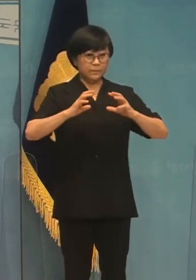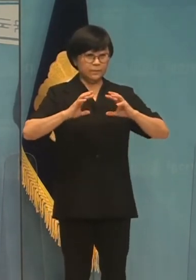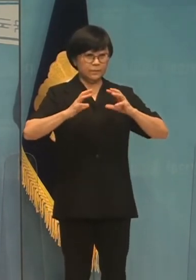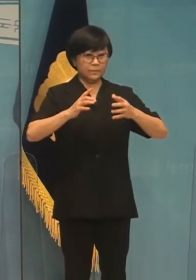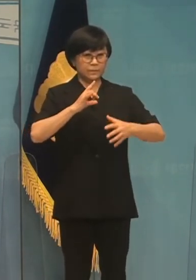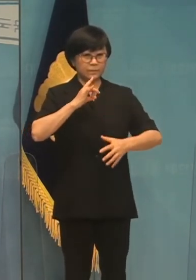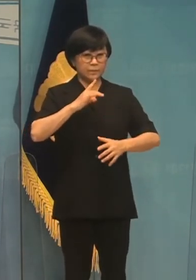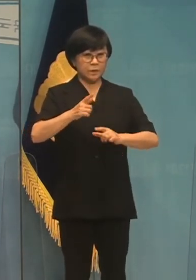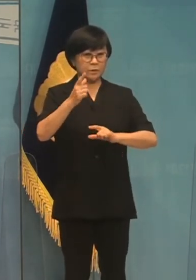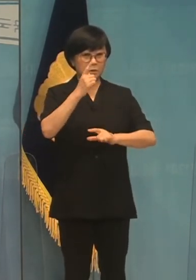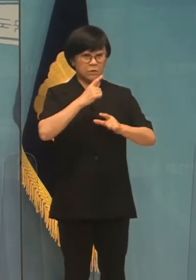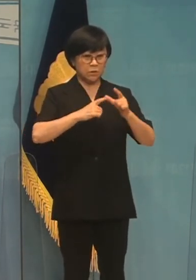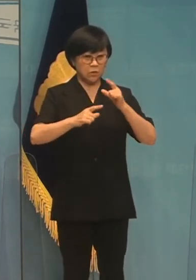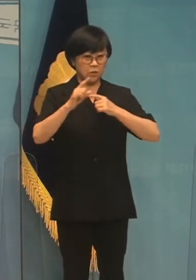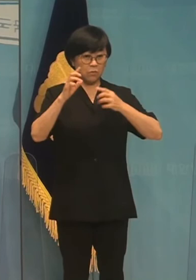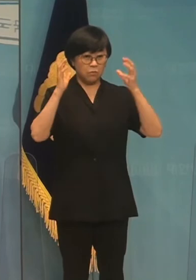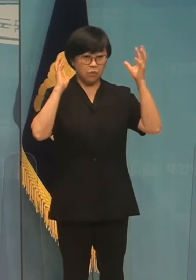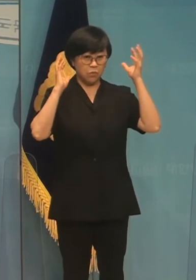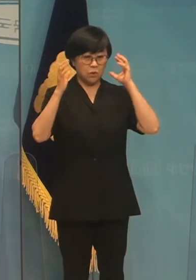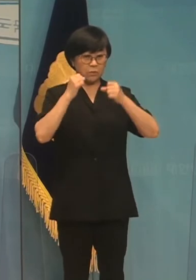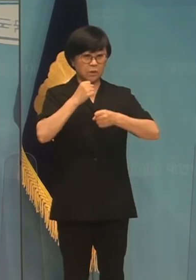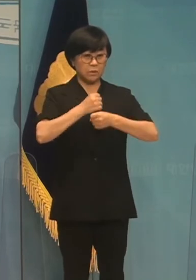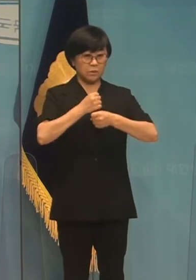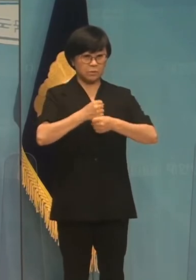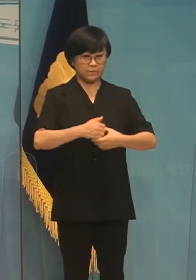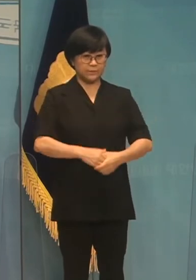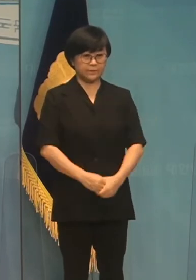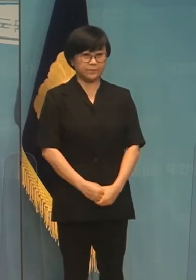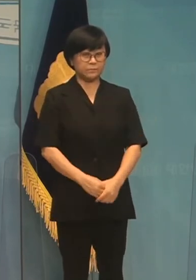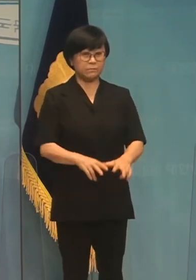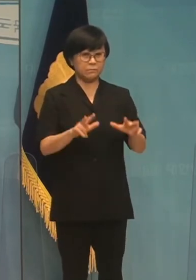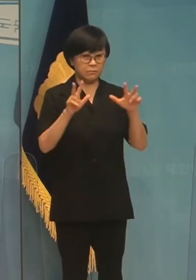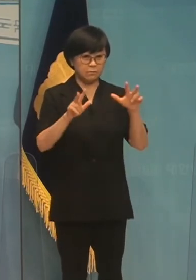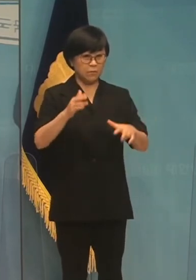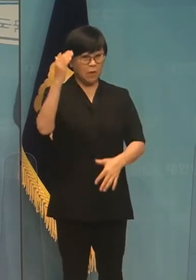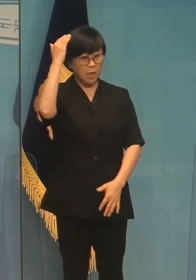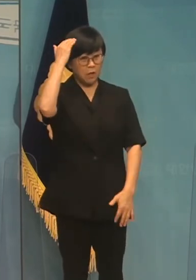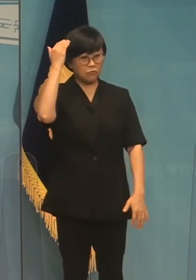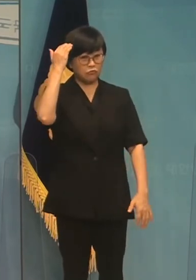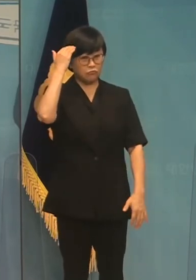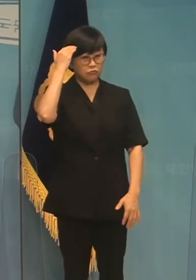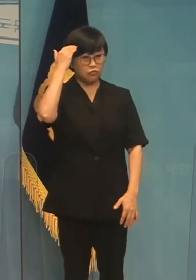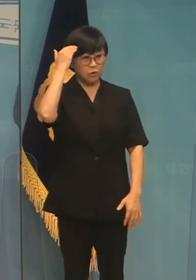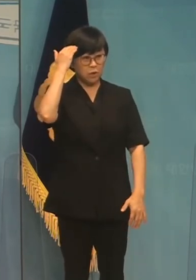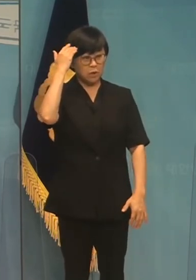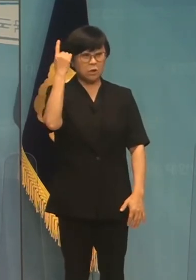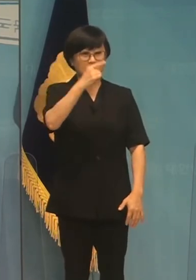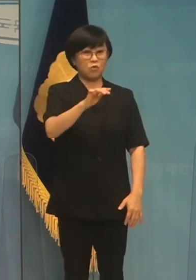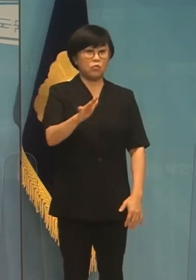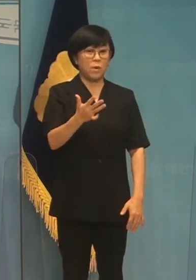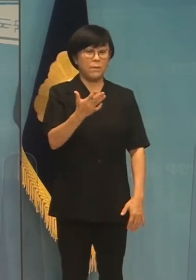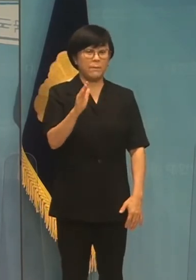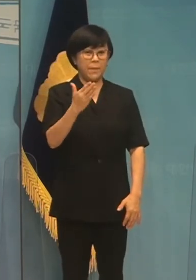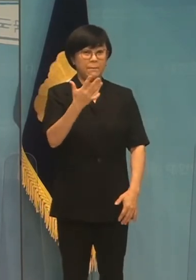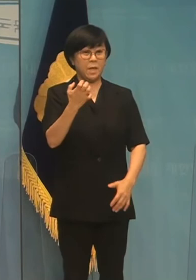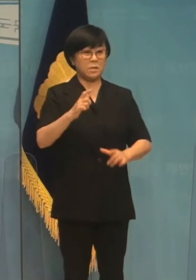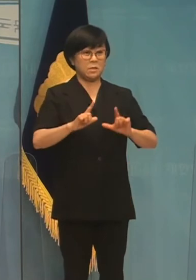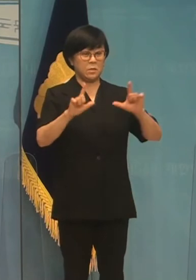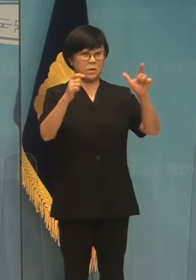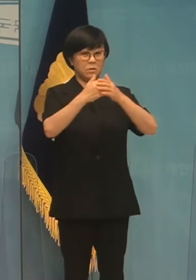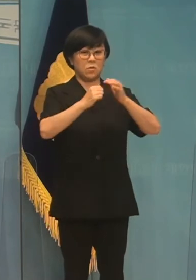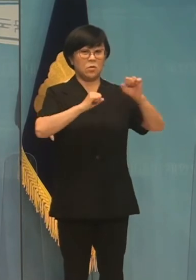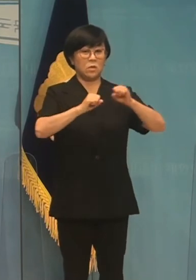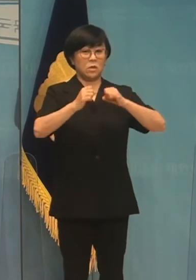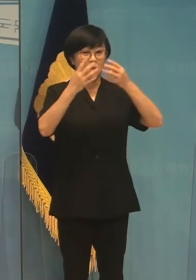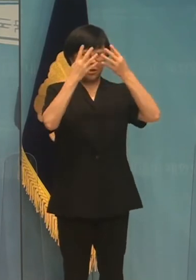나라만 더 어지럽게 만들었습니다. 이제 대한민국은 80년대 운동권